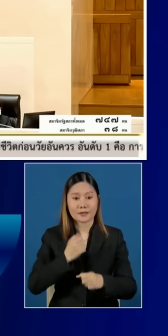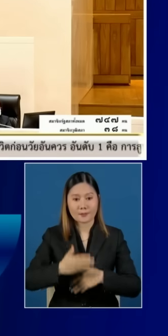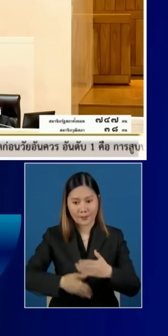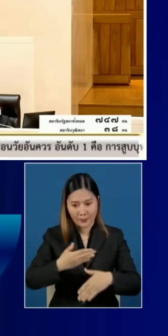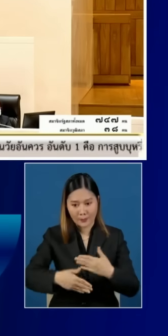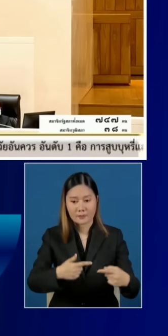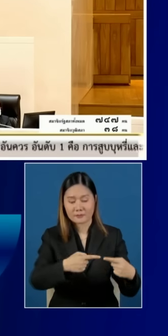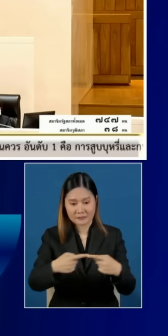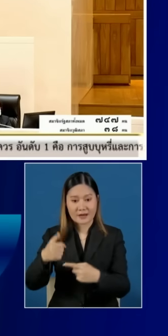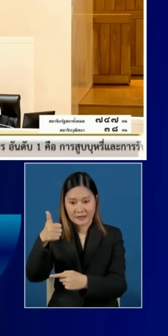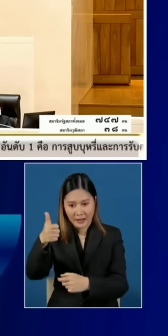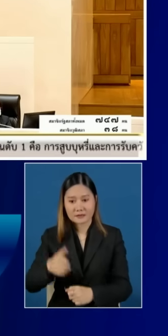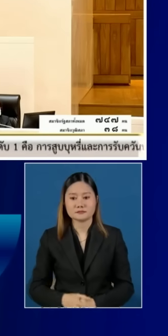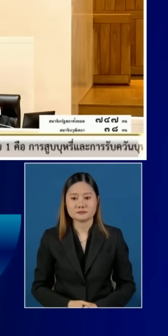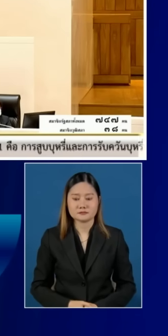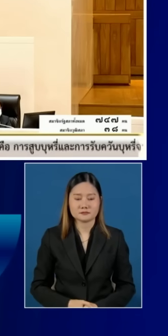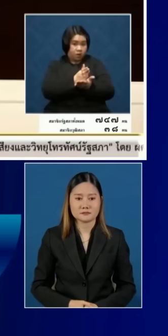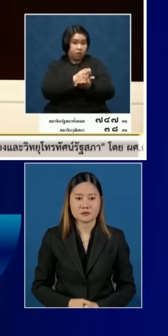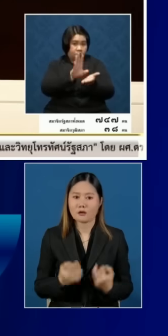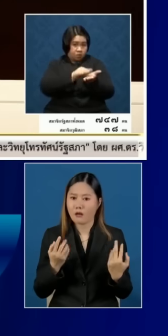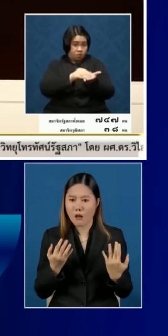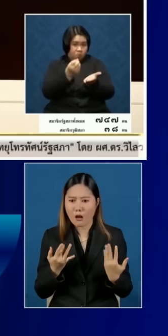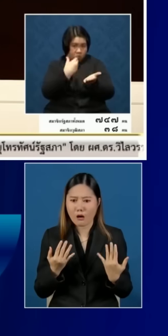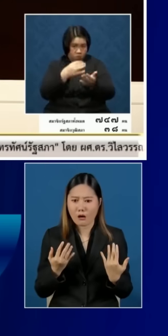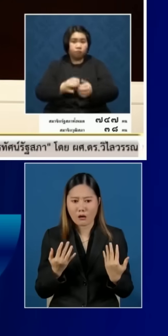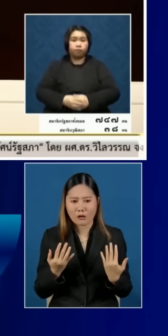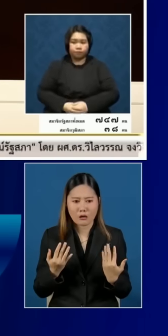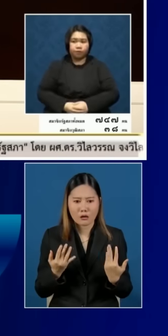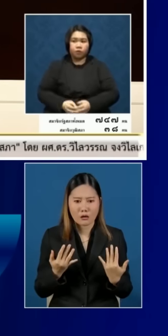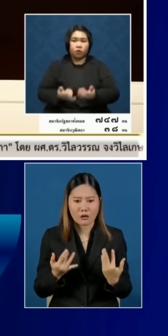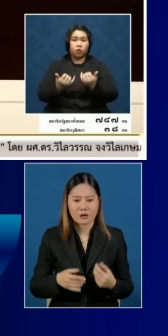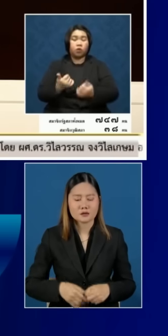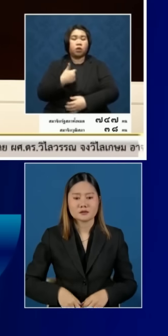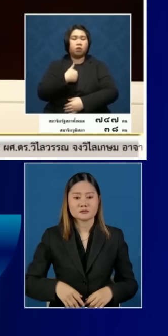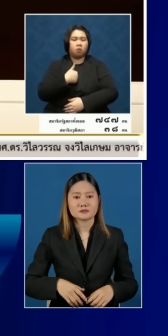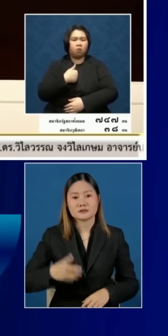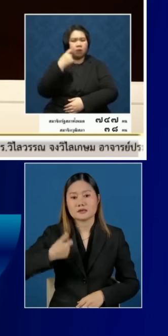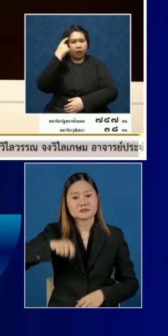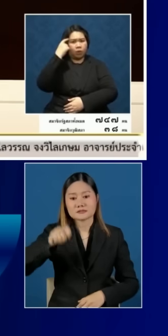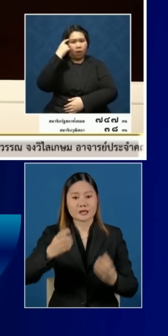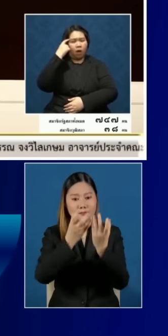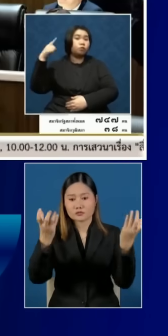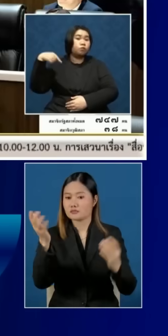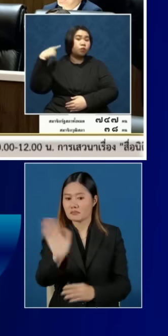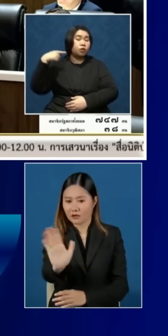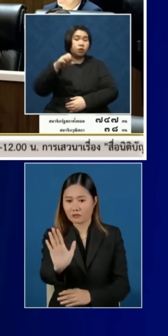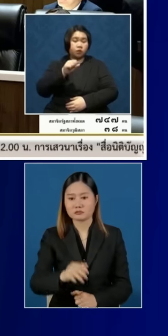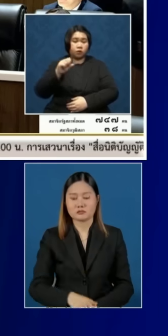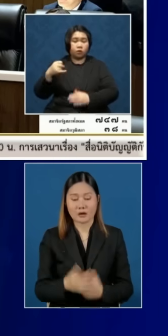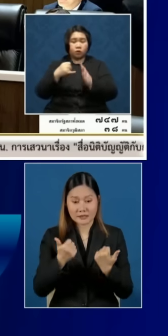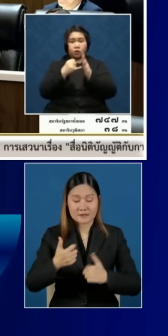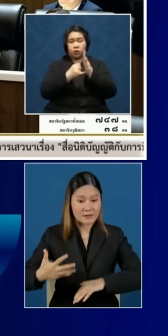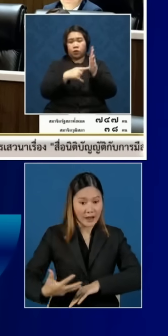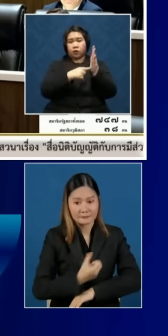ไปต่อได้โดยไม่จำเป็นที่จะต้องรอมติของศาลรัฐธรรมนูญนะครับเรายังยืนยันว่าเรื่องนี้เป็นอำนาจ